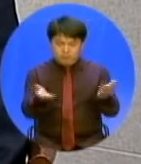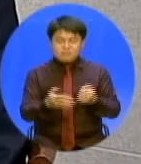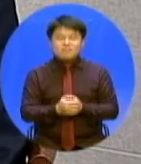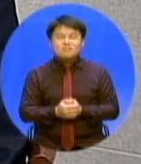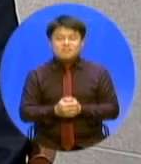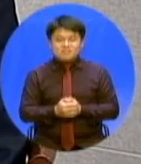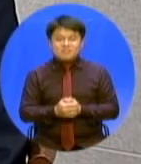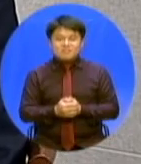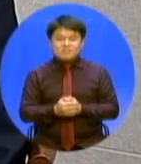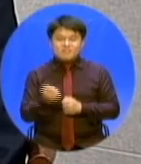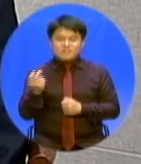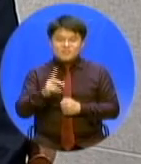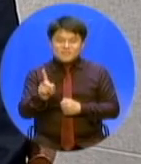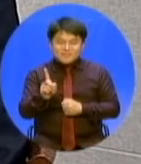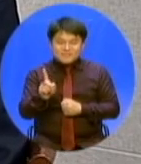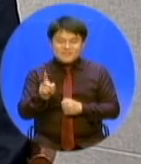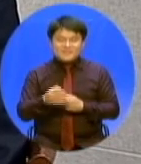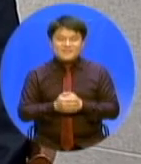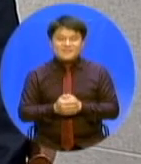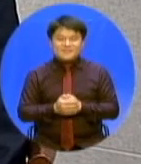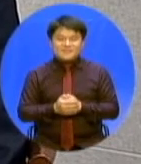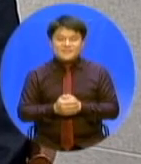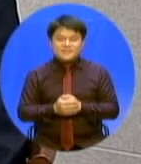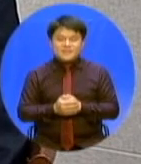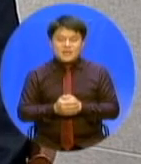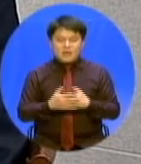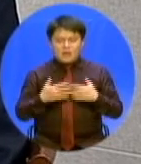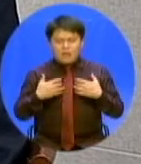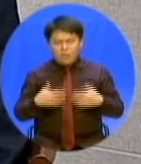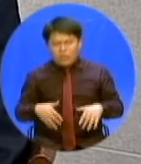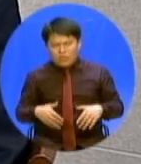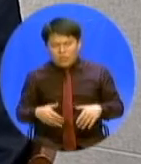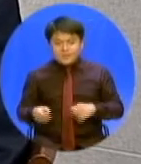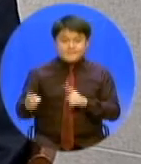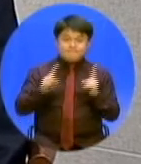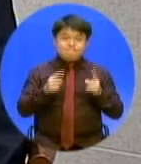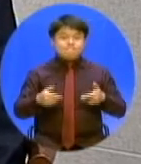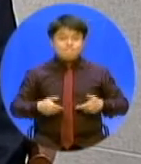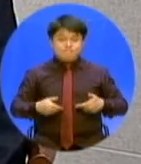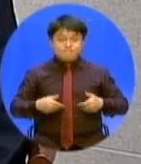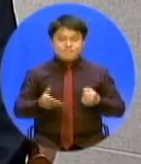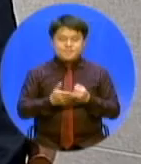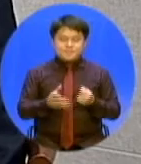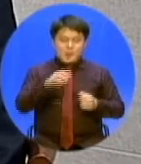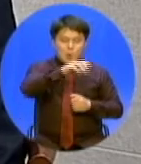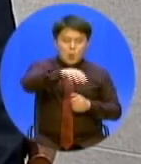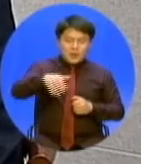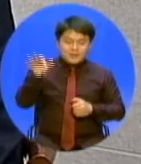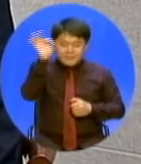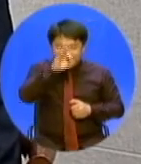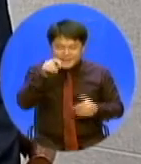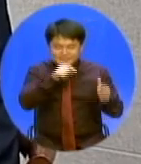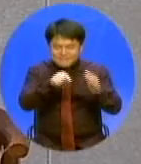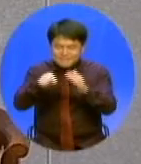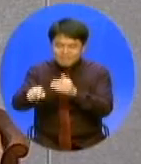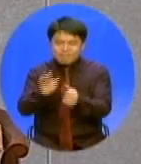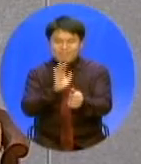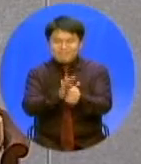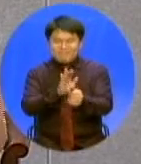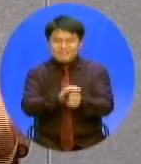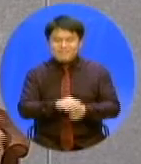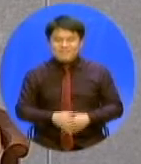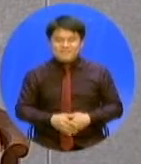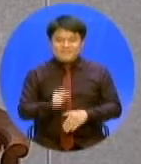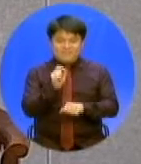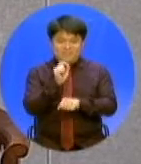네. 주기도 하고 네. 또 사기 문제도 있기 때문에 네. 곳곳을 찾아다니죠. 네. 네. 그래서